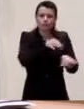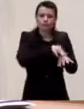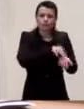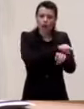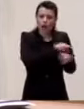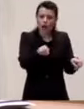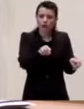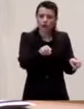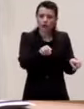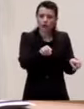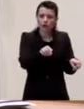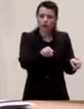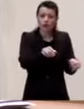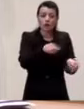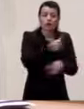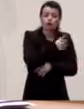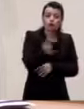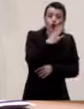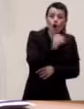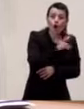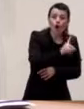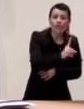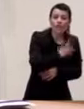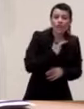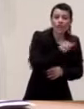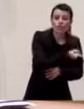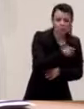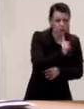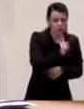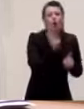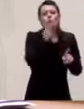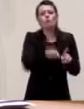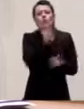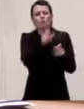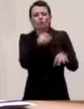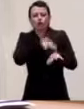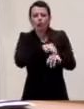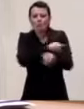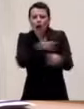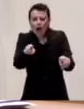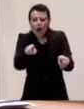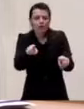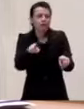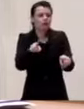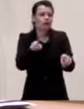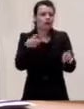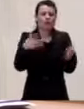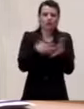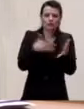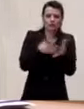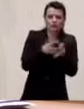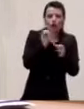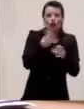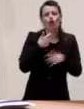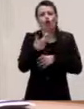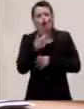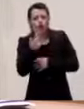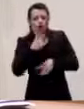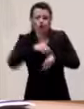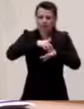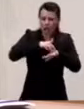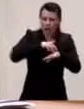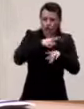non solamente Covid positivi, ma anche critici e soprattutto complessi, cronici e fragili,